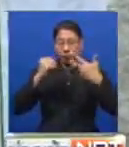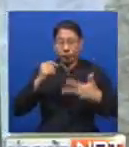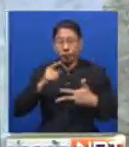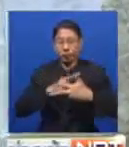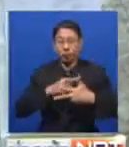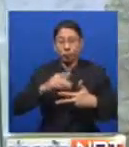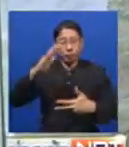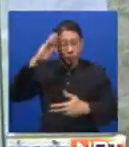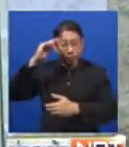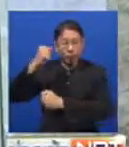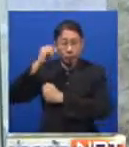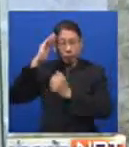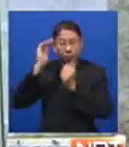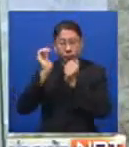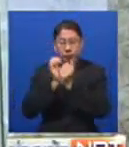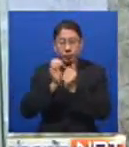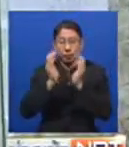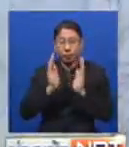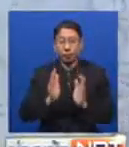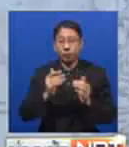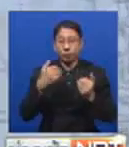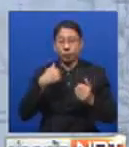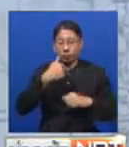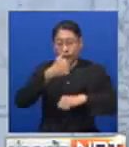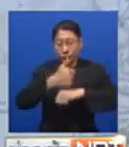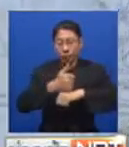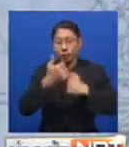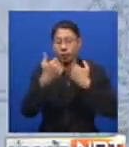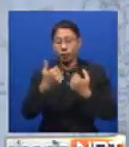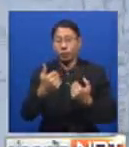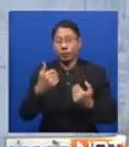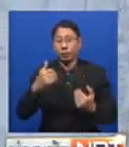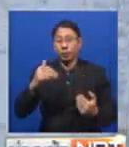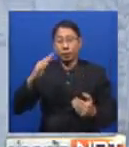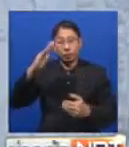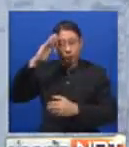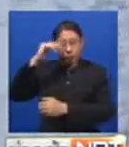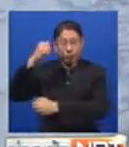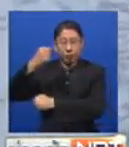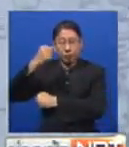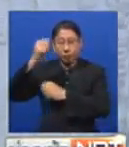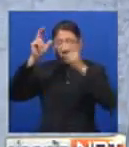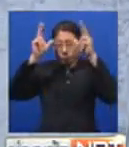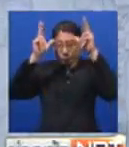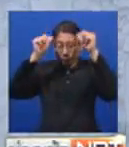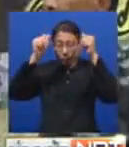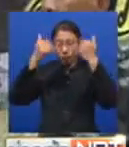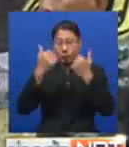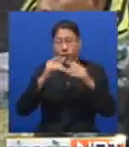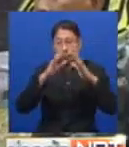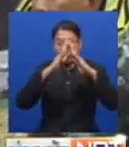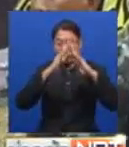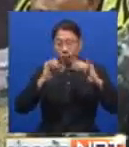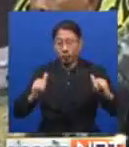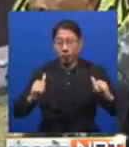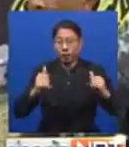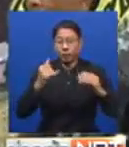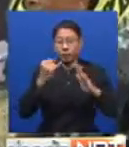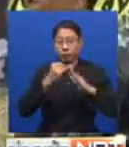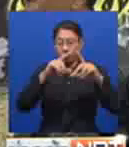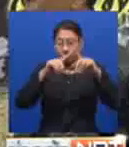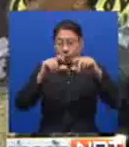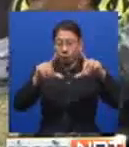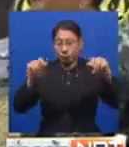ยพลตรีกสิดิษฐ์หลักกรดผู้บัญชาการกองพลทหารม้าที่1ค่ายพ่อขุนผาเมืองจังหวัดเพชร